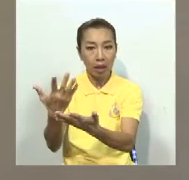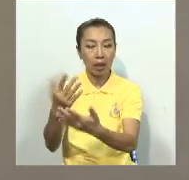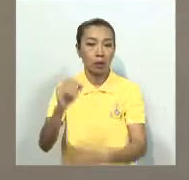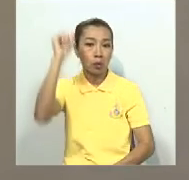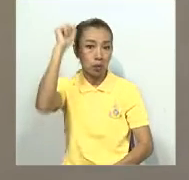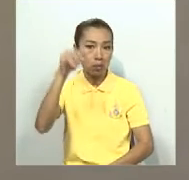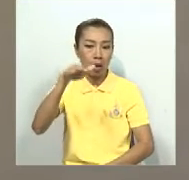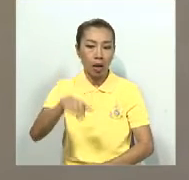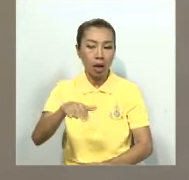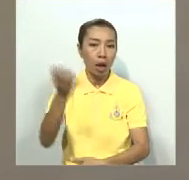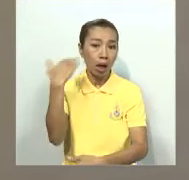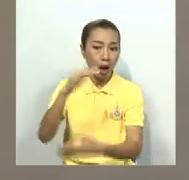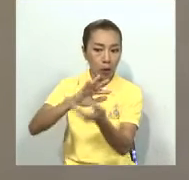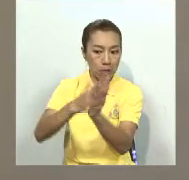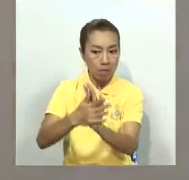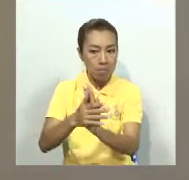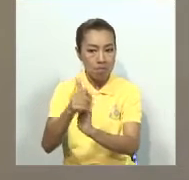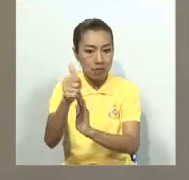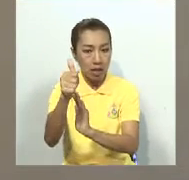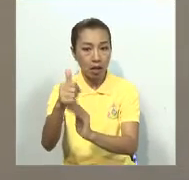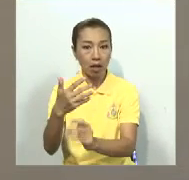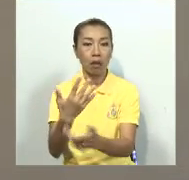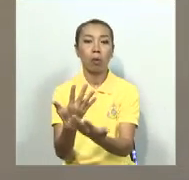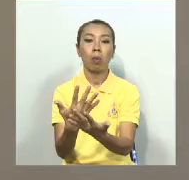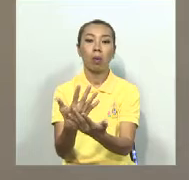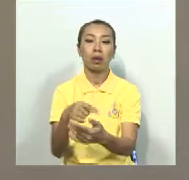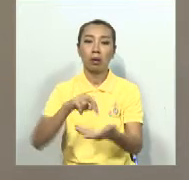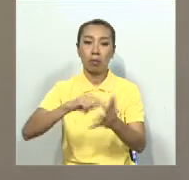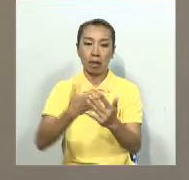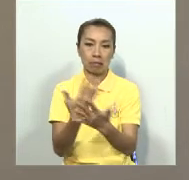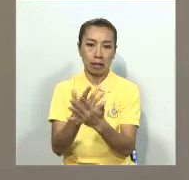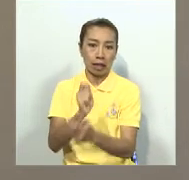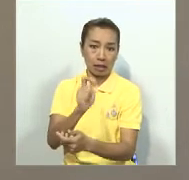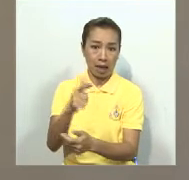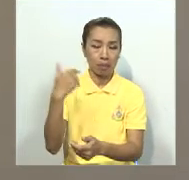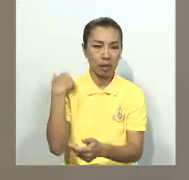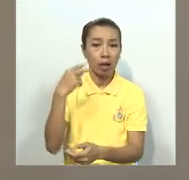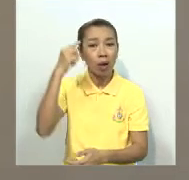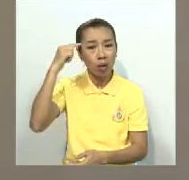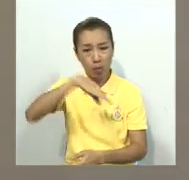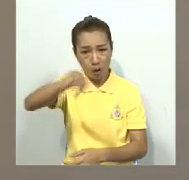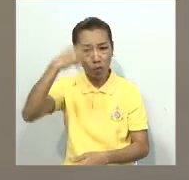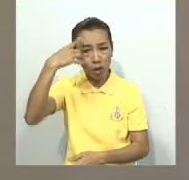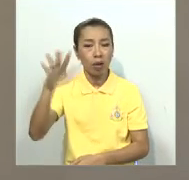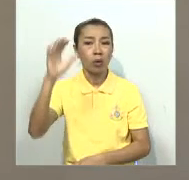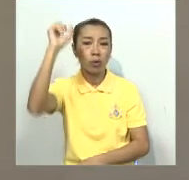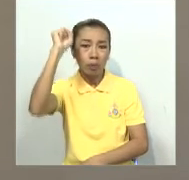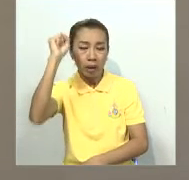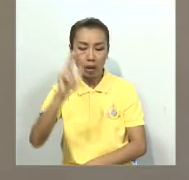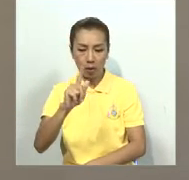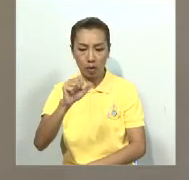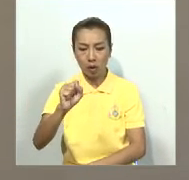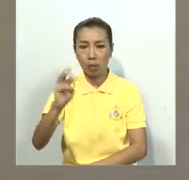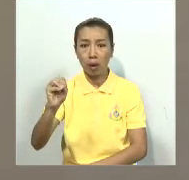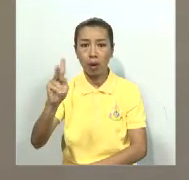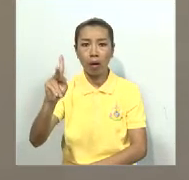ยนะครับขสมกท่านก็ทราบดีมีหนี้สินเป็นจำนวนมากนะที่ติดค้างอยู่นะครับแล้วก็มันมีผลกระทบไปถึงผู้